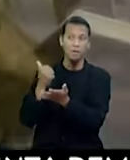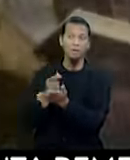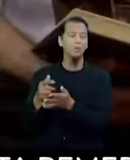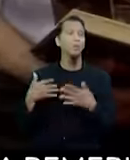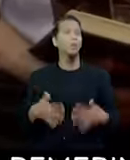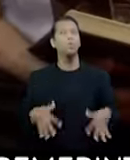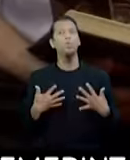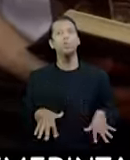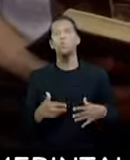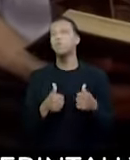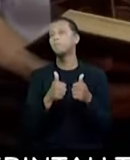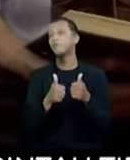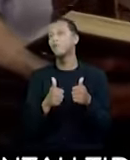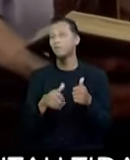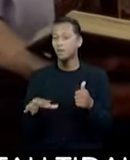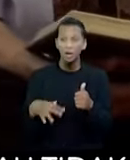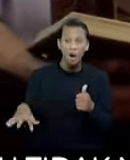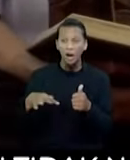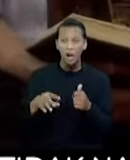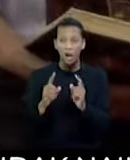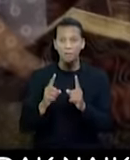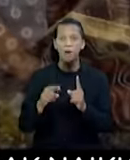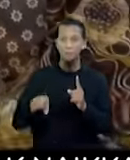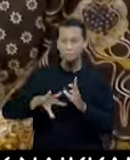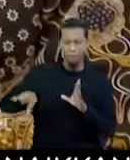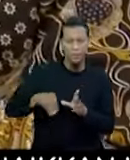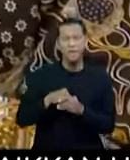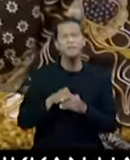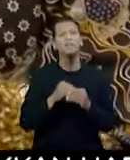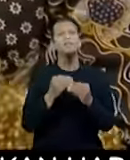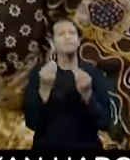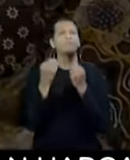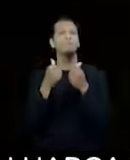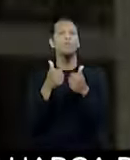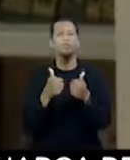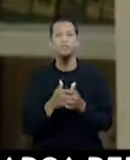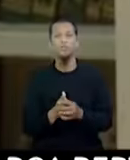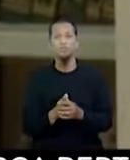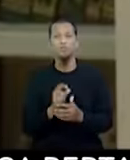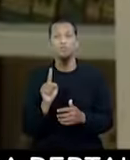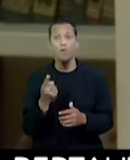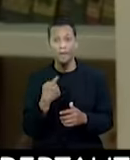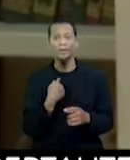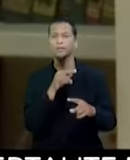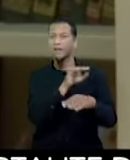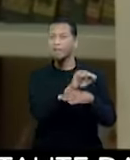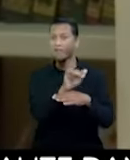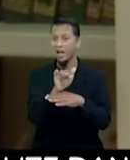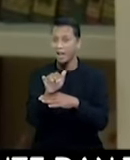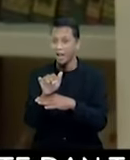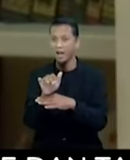semua agama Tuhan selepas mengajarkan kebaikan maka dari situ saya berdakwah sosok tadi ini